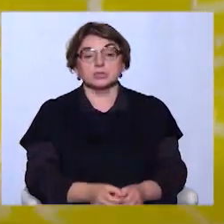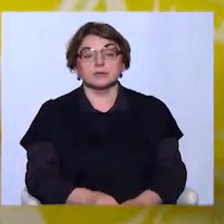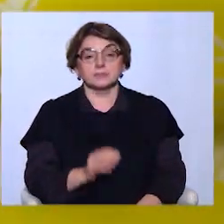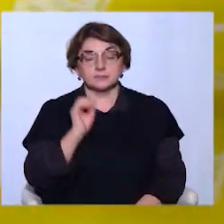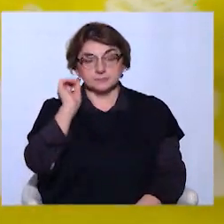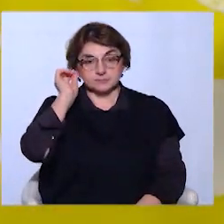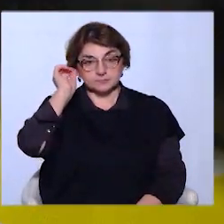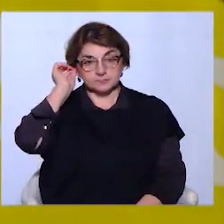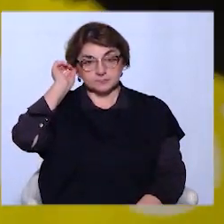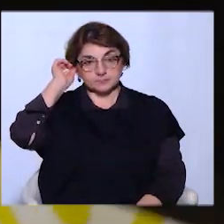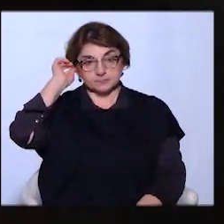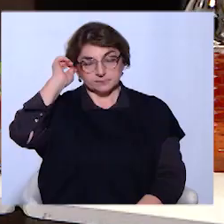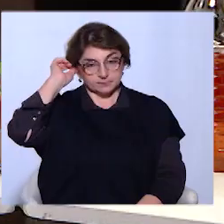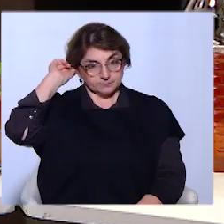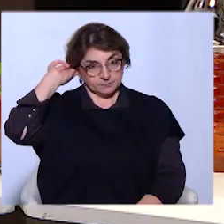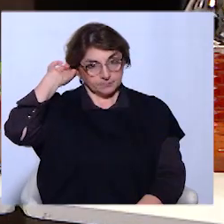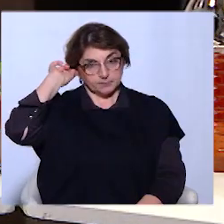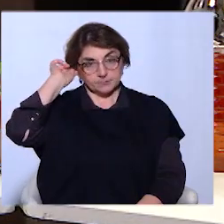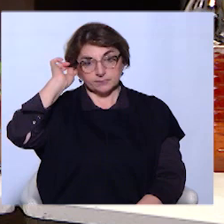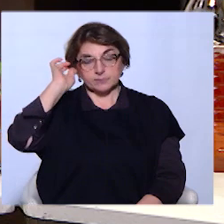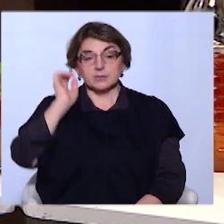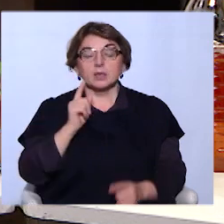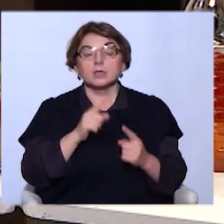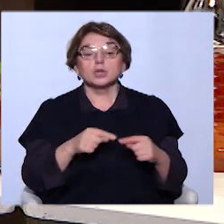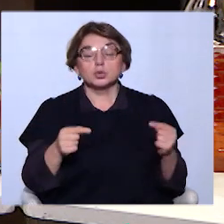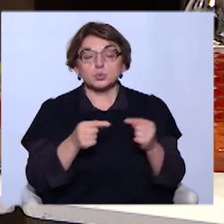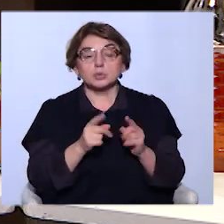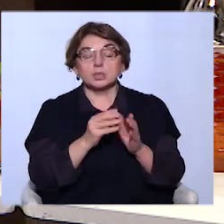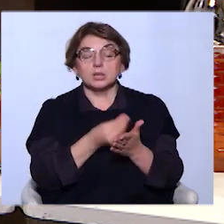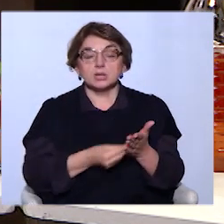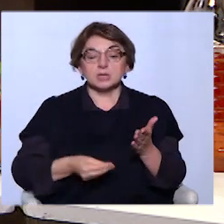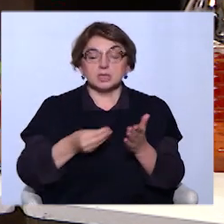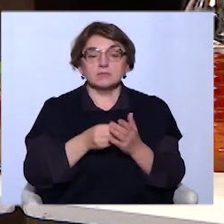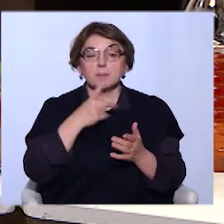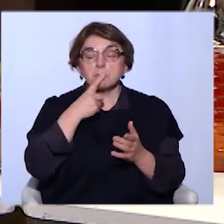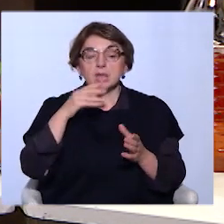სინჯარაში. და ვიმოქმედოთ მასზე მარილმჟავით.